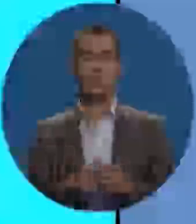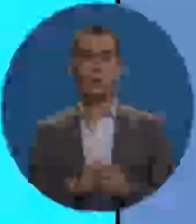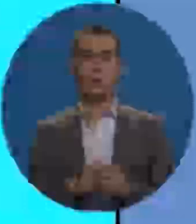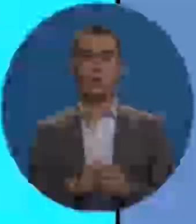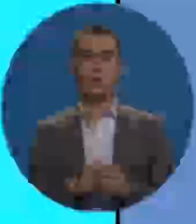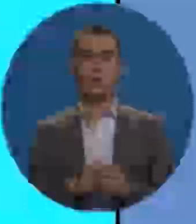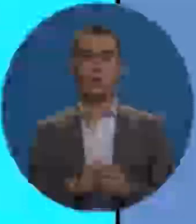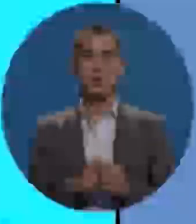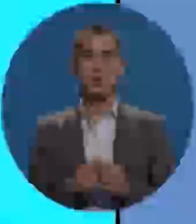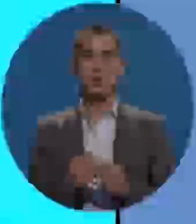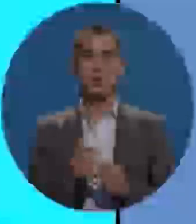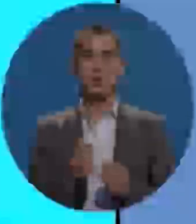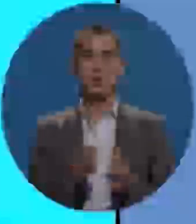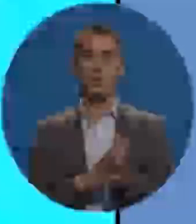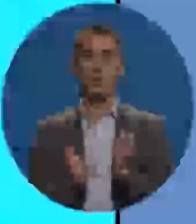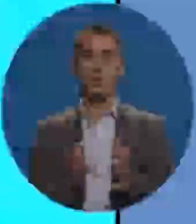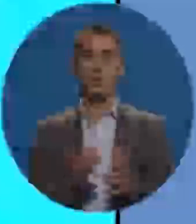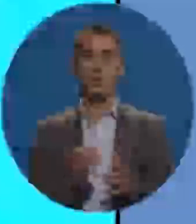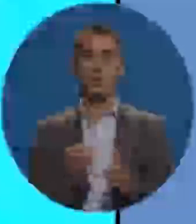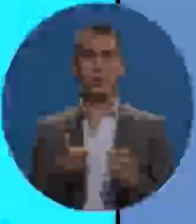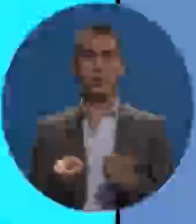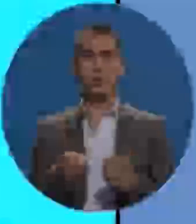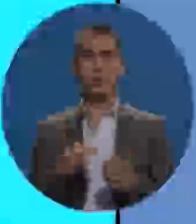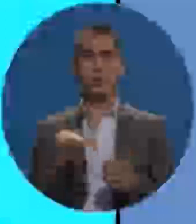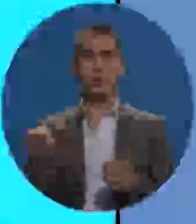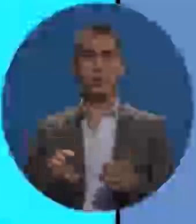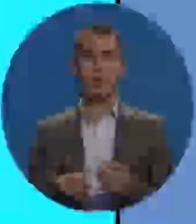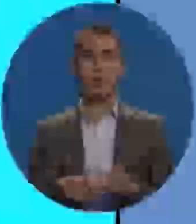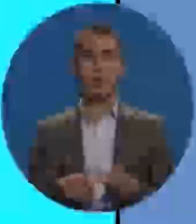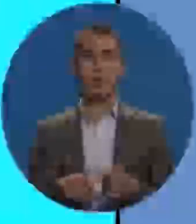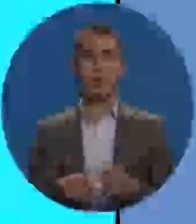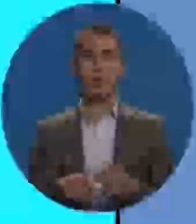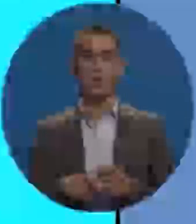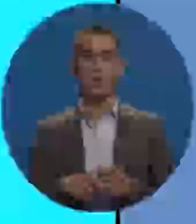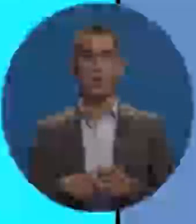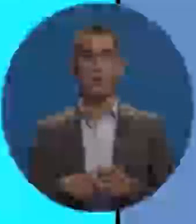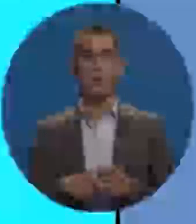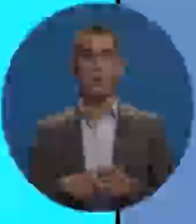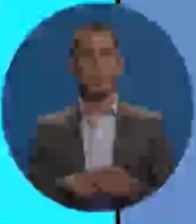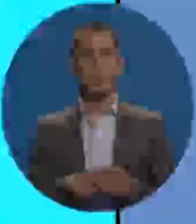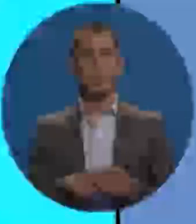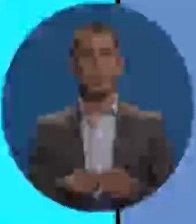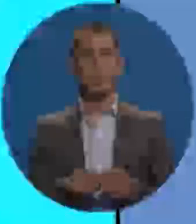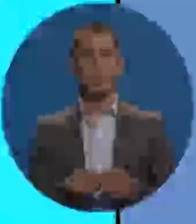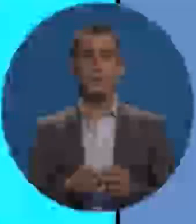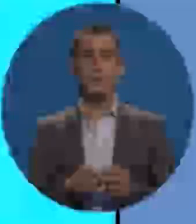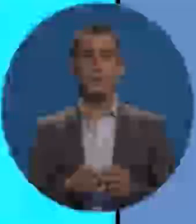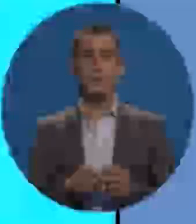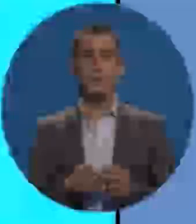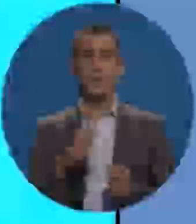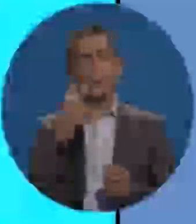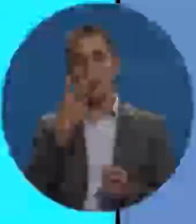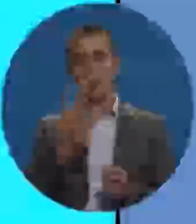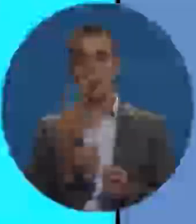һәм 8 000-лық. 900 000-лық, 300 000-лық, һәм 5 бірліктен ұбарат санды